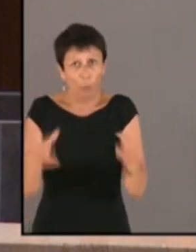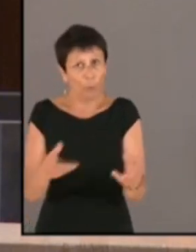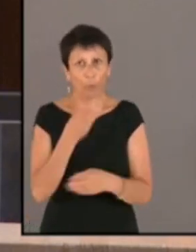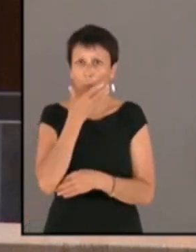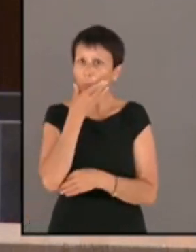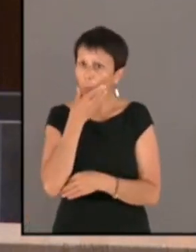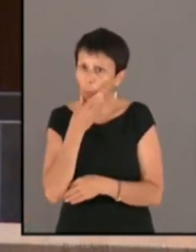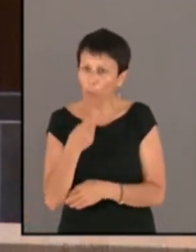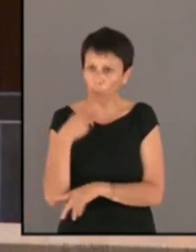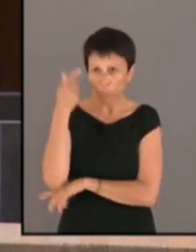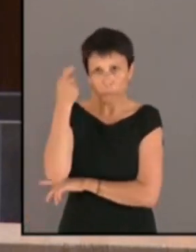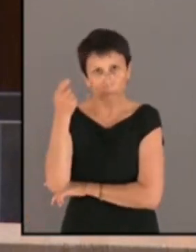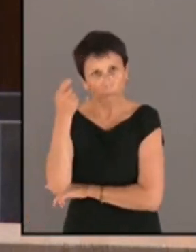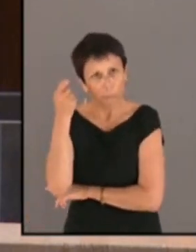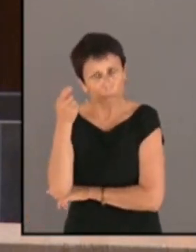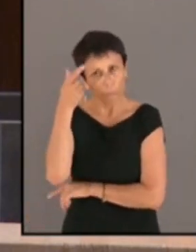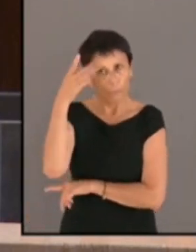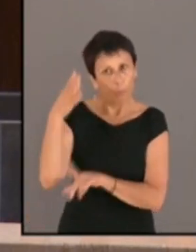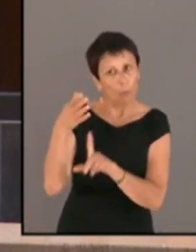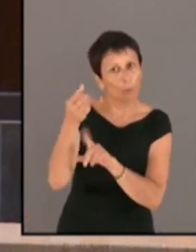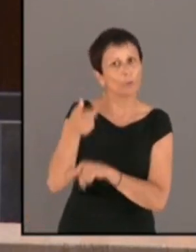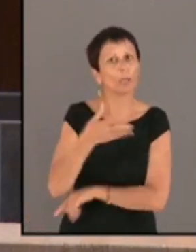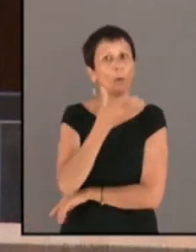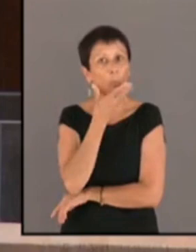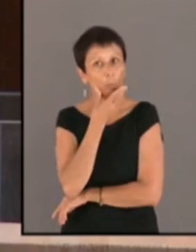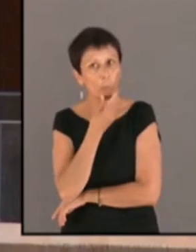cause et un objectif louable. Or,